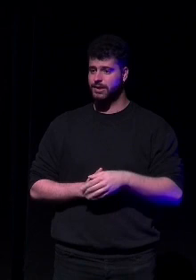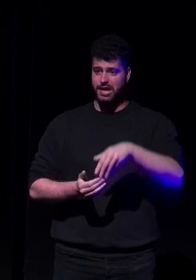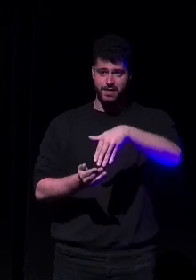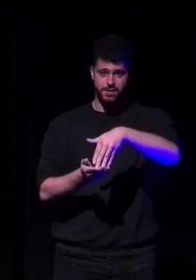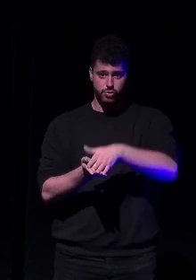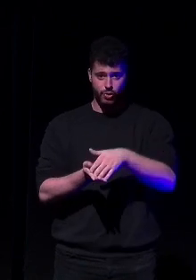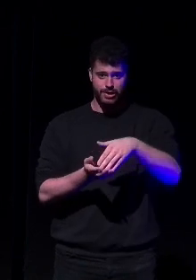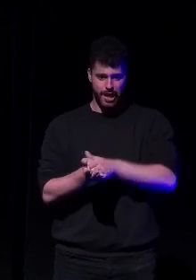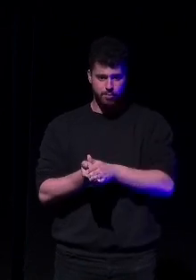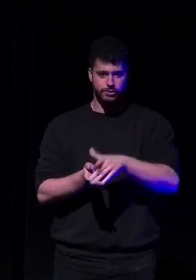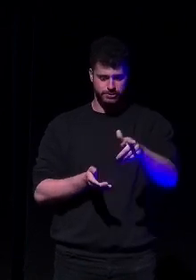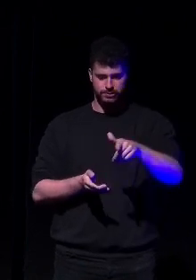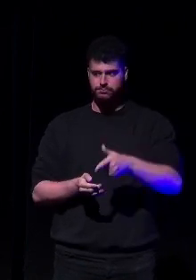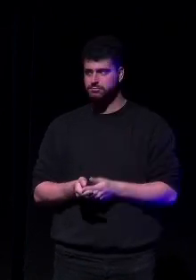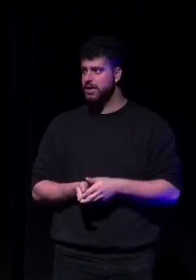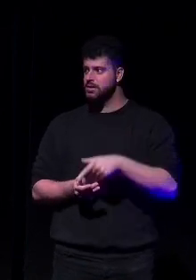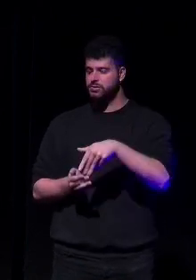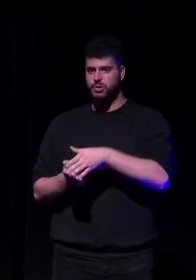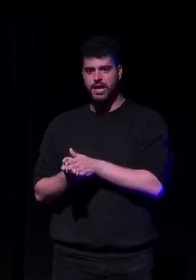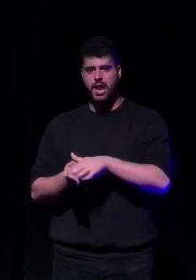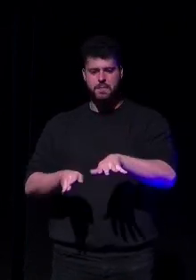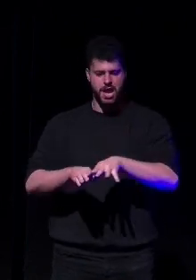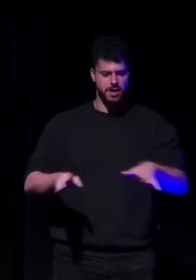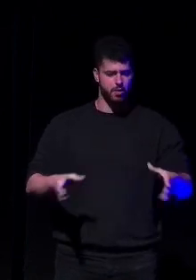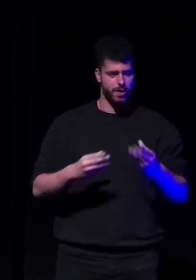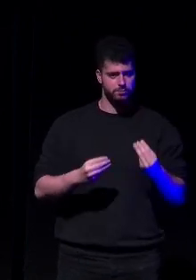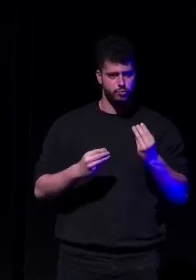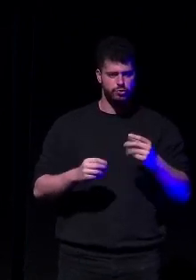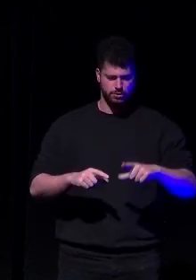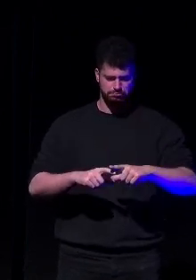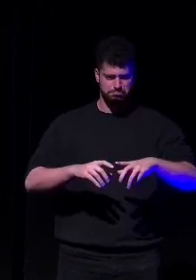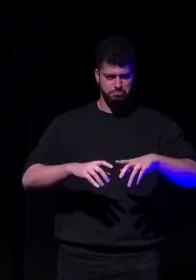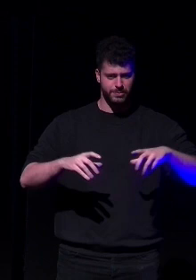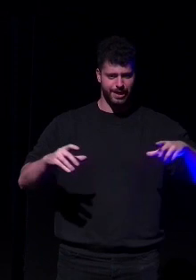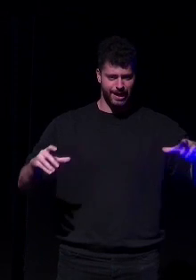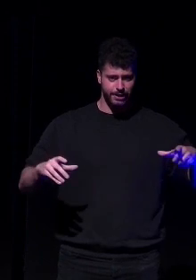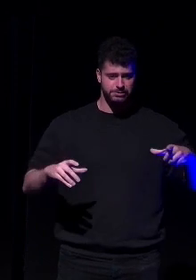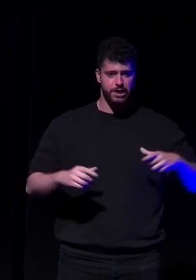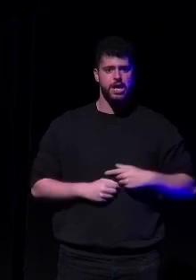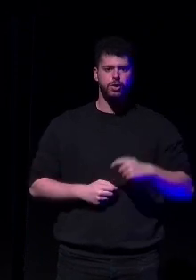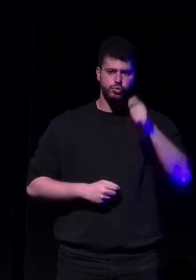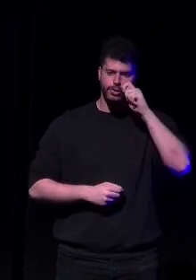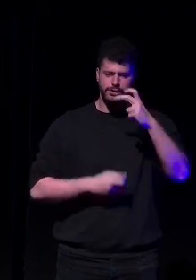mitjà multiplataforma, multicanal, de gran envergadura, de tirades enormes, de visitants,